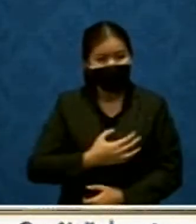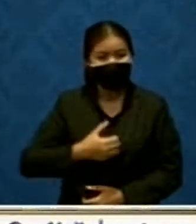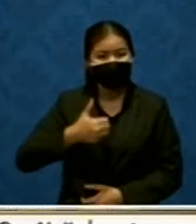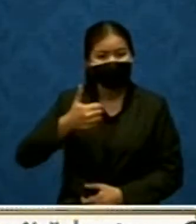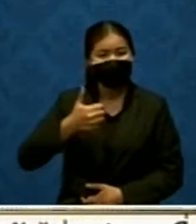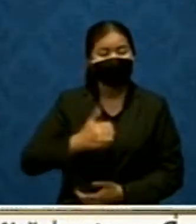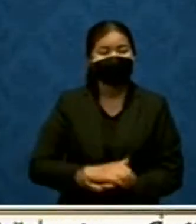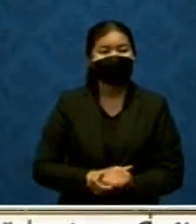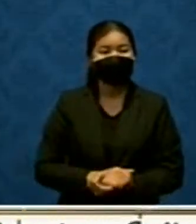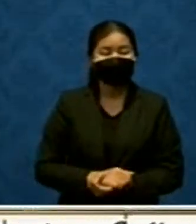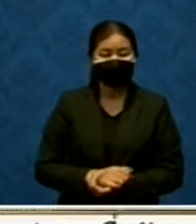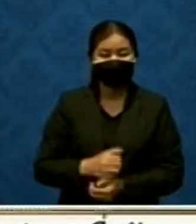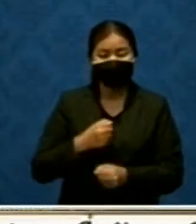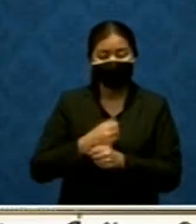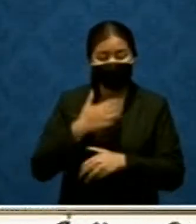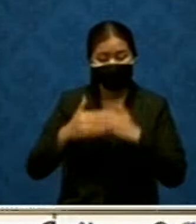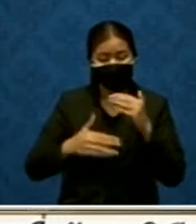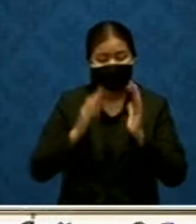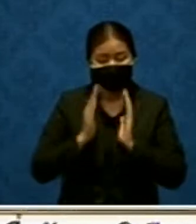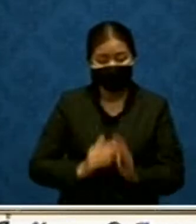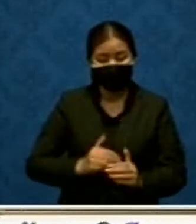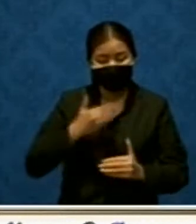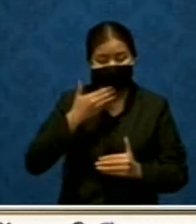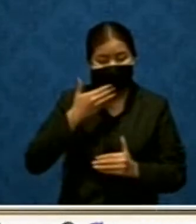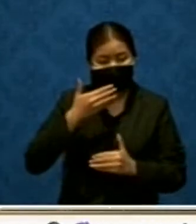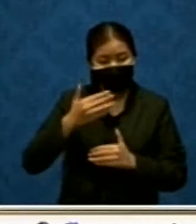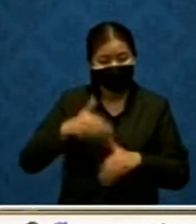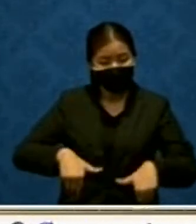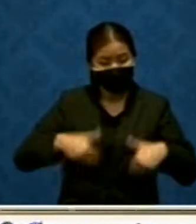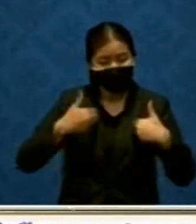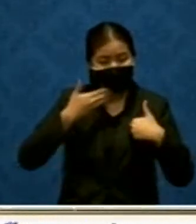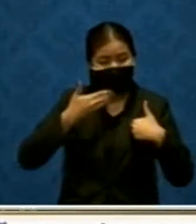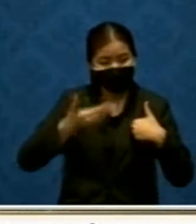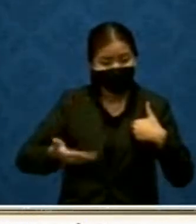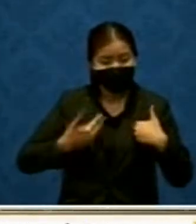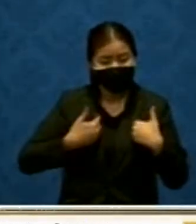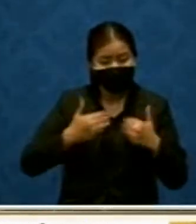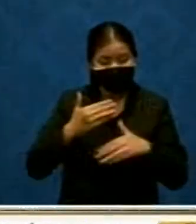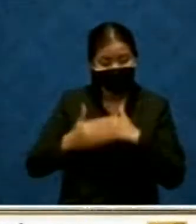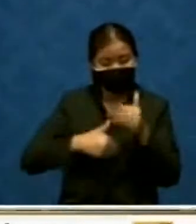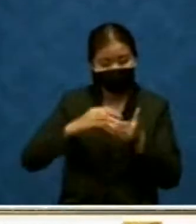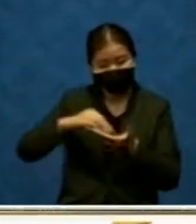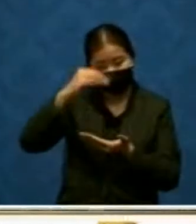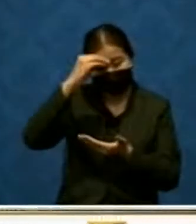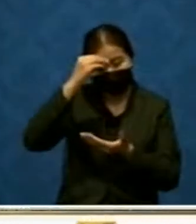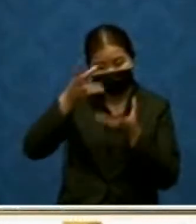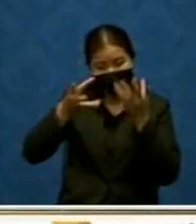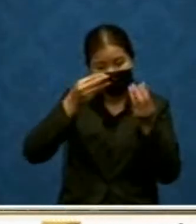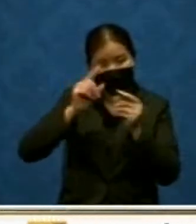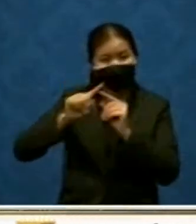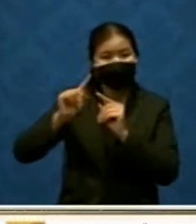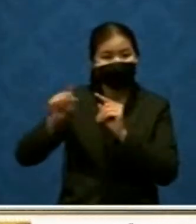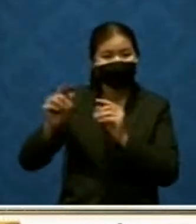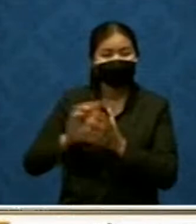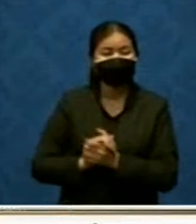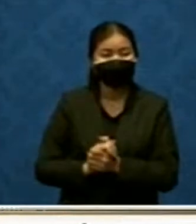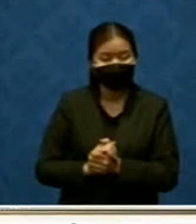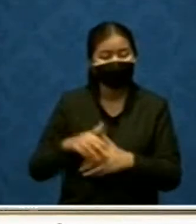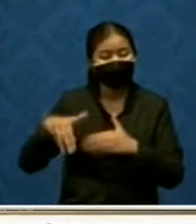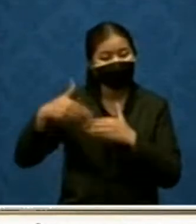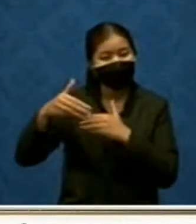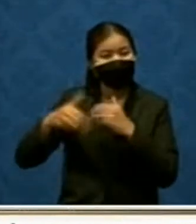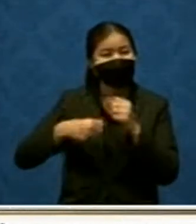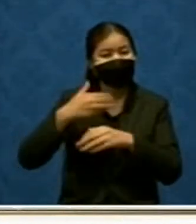000พัฒนาคนตลดชีวิสัยากรมนุษย์000พฒนาศึษาเรยนลษย์ 19,000ซิลิรวมแล้พัฒนาแบนมาทุกปี